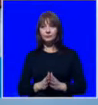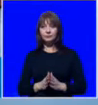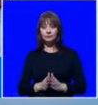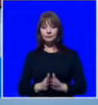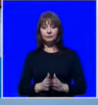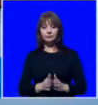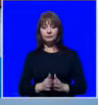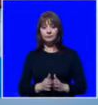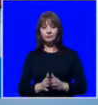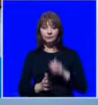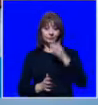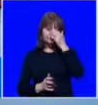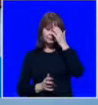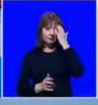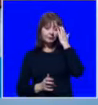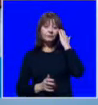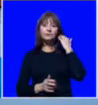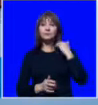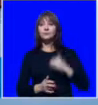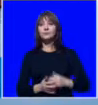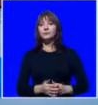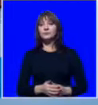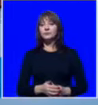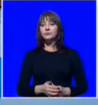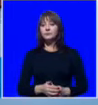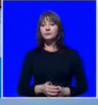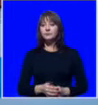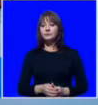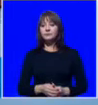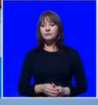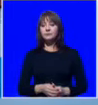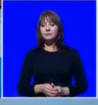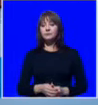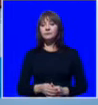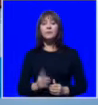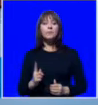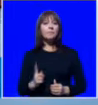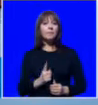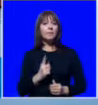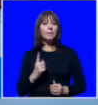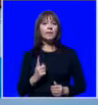защото хайде, аз... Хайде, след като му отстъпвате. Господин да. Иванов. Да, първо,